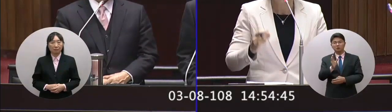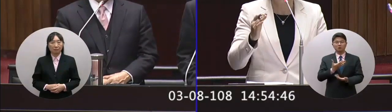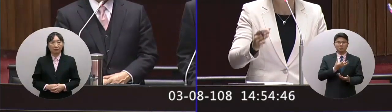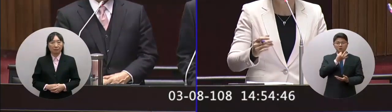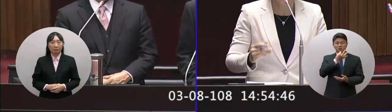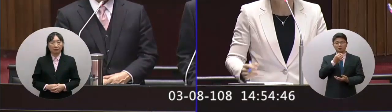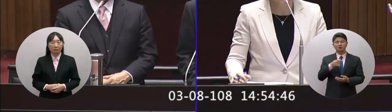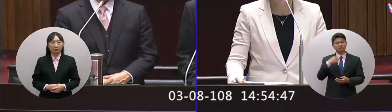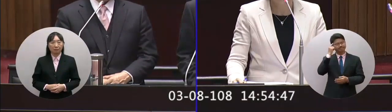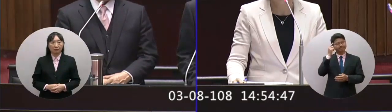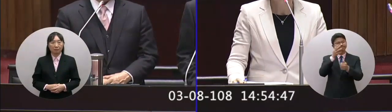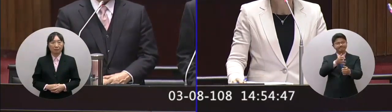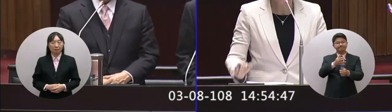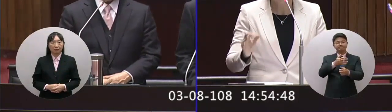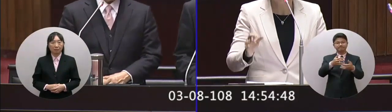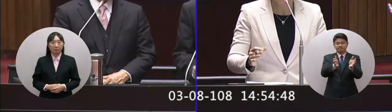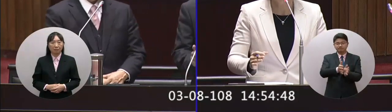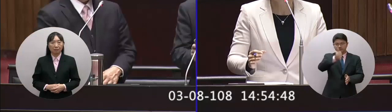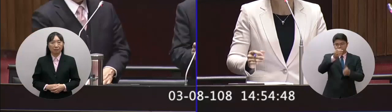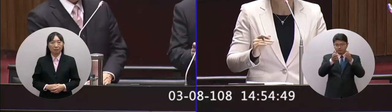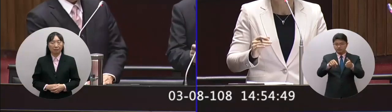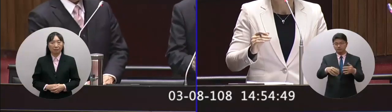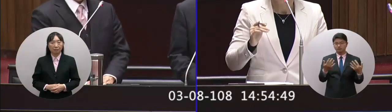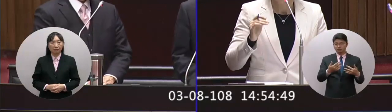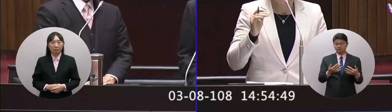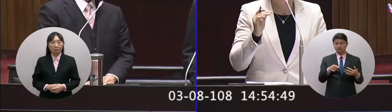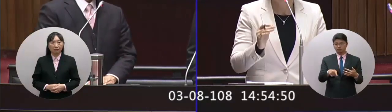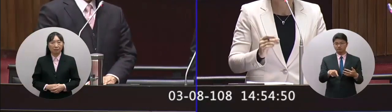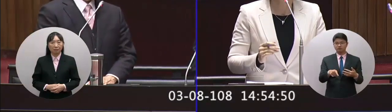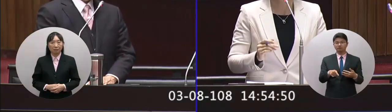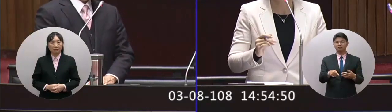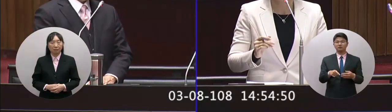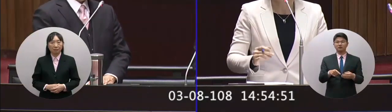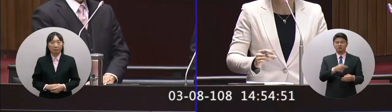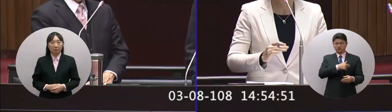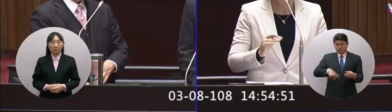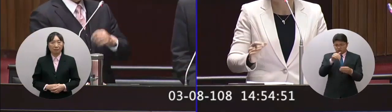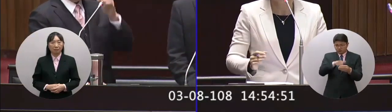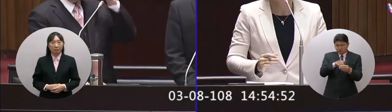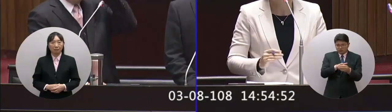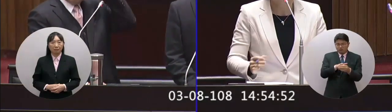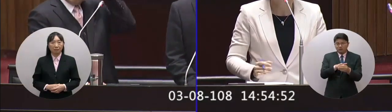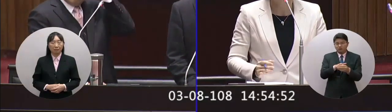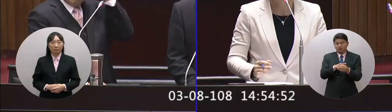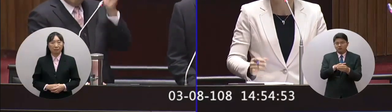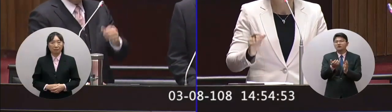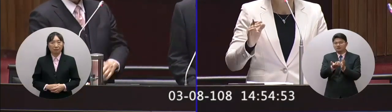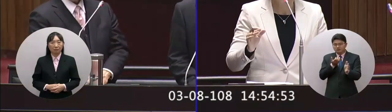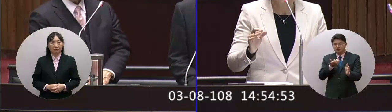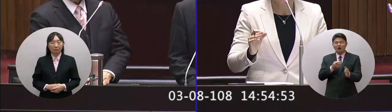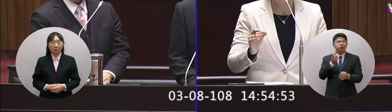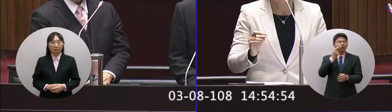电哈，所以我是不是可以请部长针对这个部分，因为在选举期间哈，一些假讯息、假消